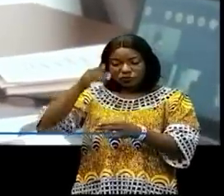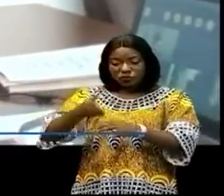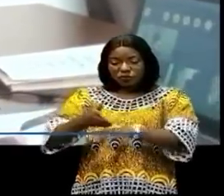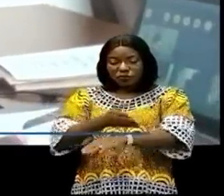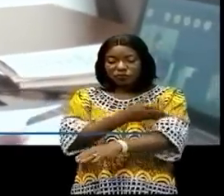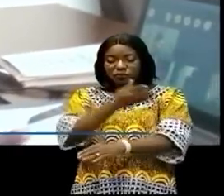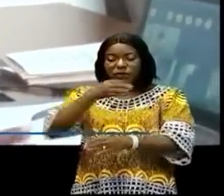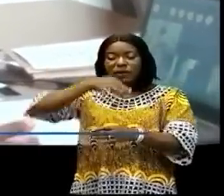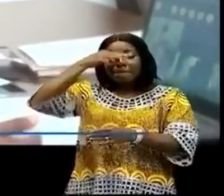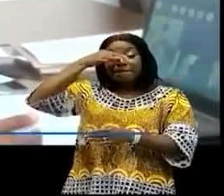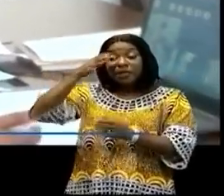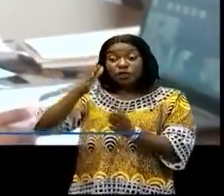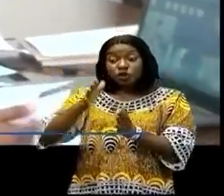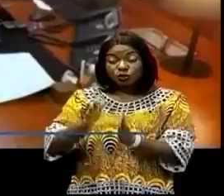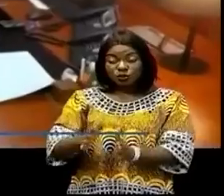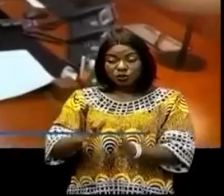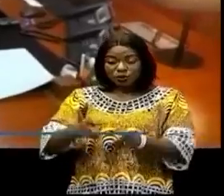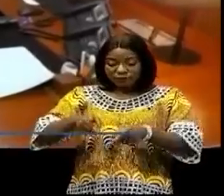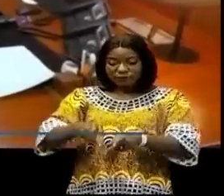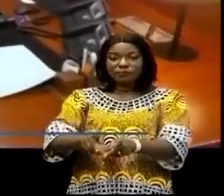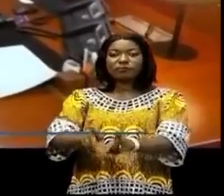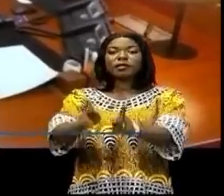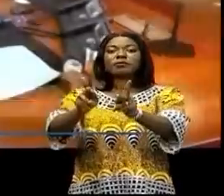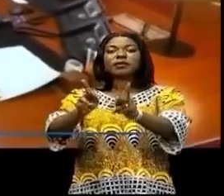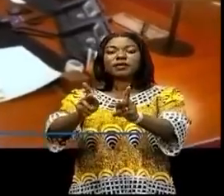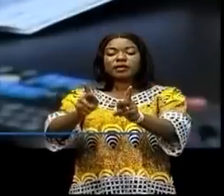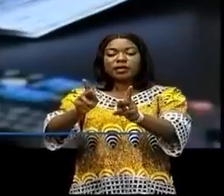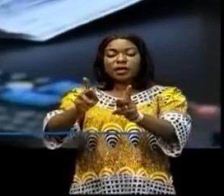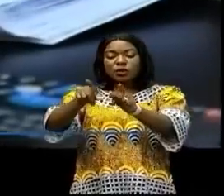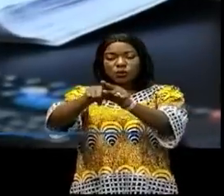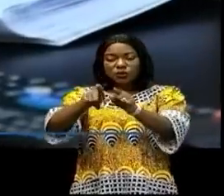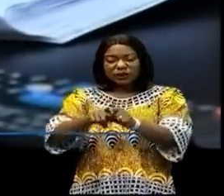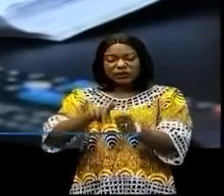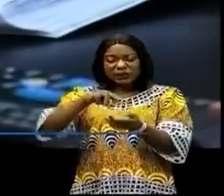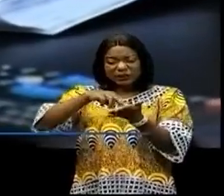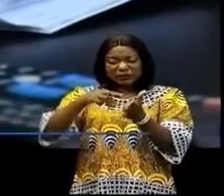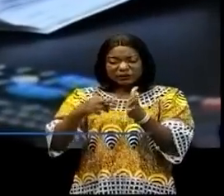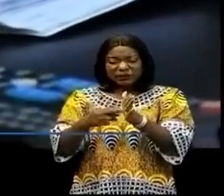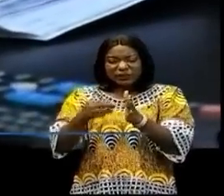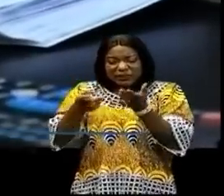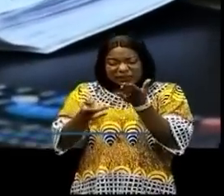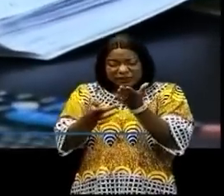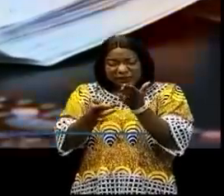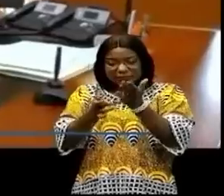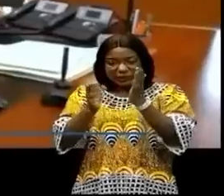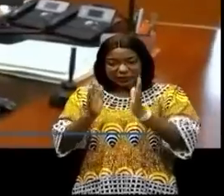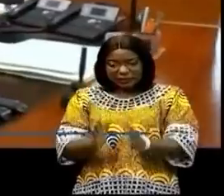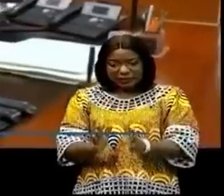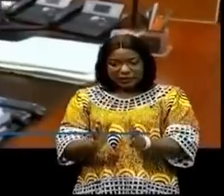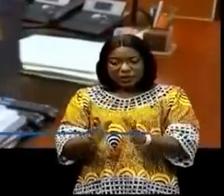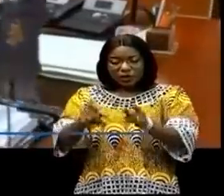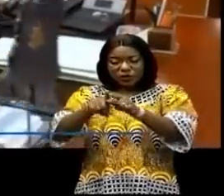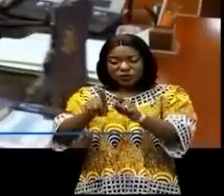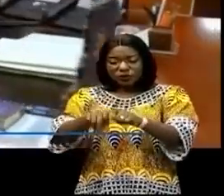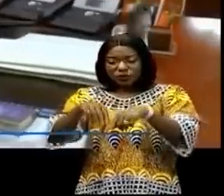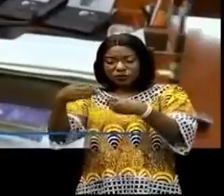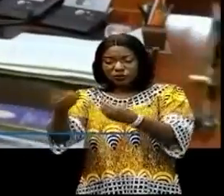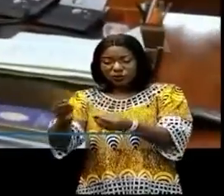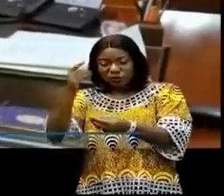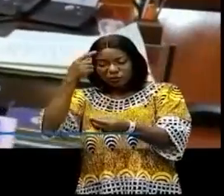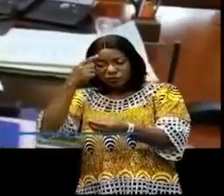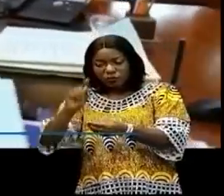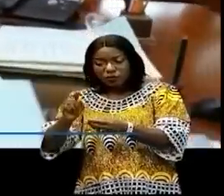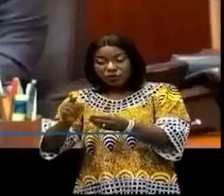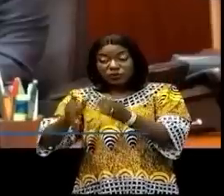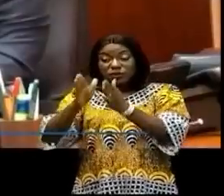production pétrolière, permet la constitution d'un package des données techniques des blocs à attribuer par appel d'offres pour 16